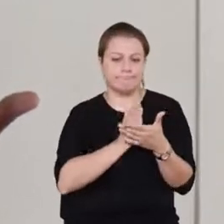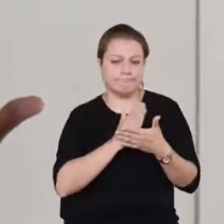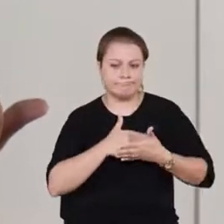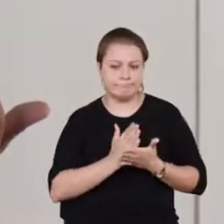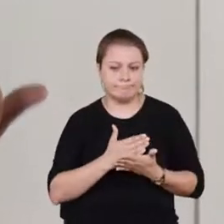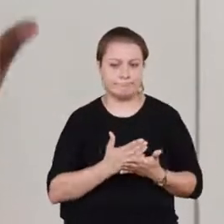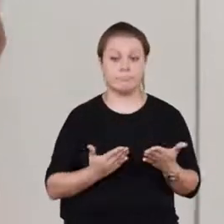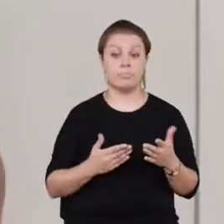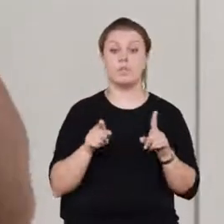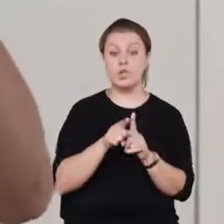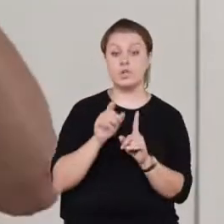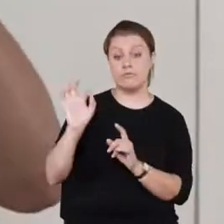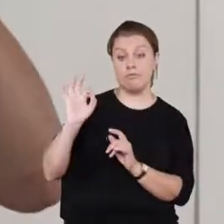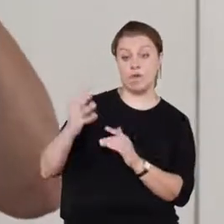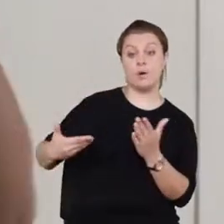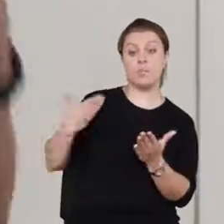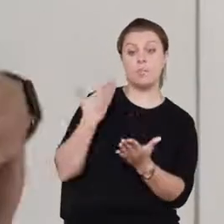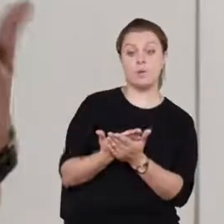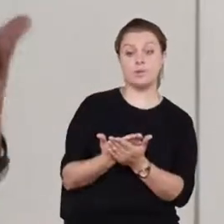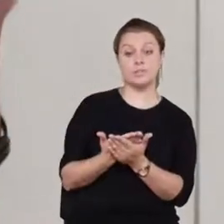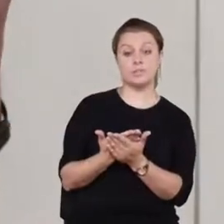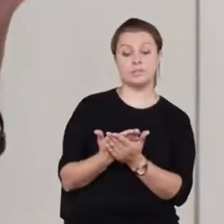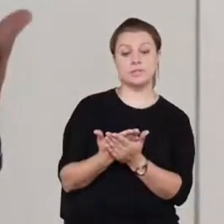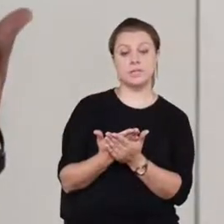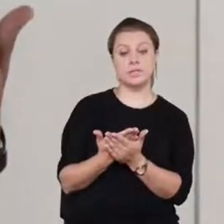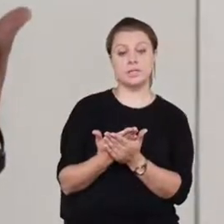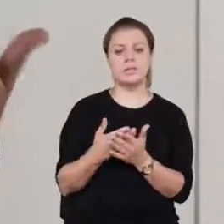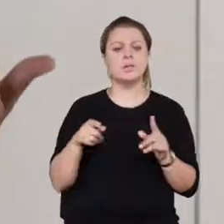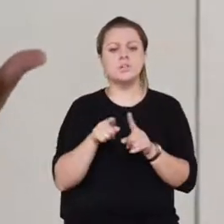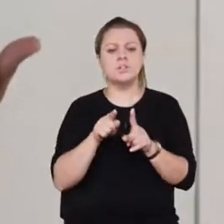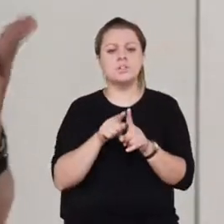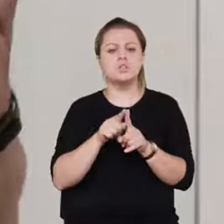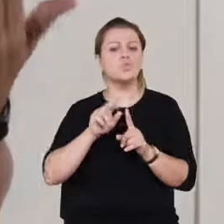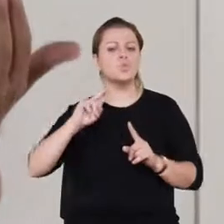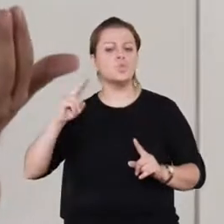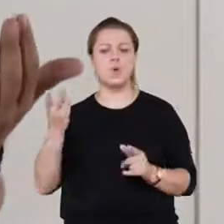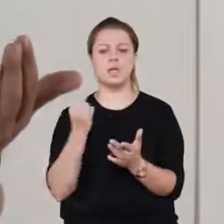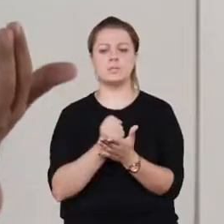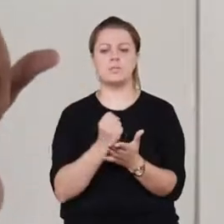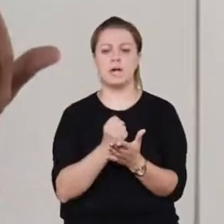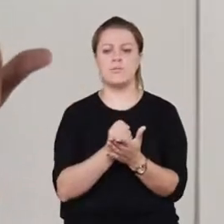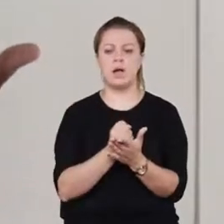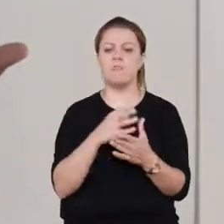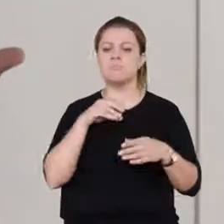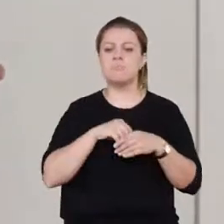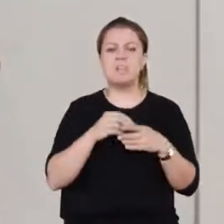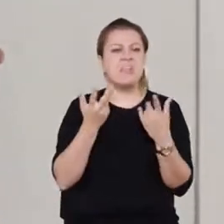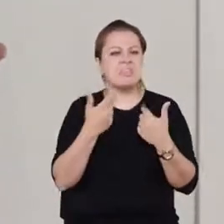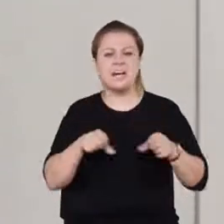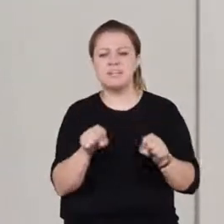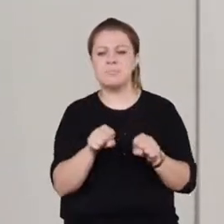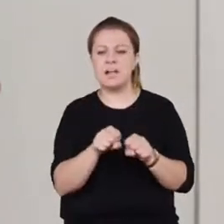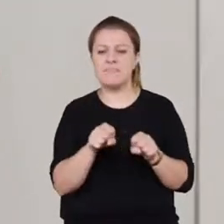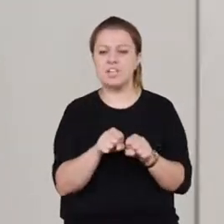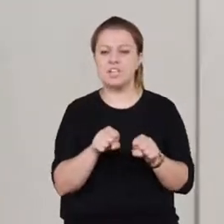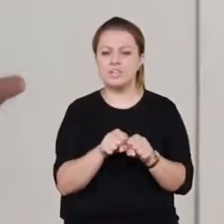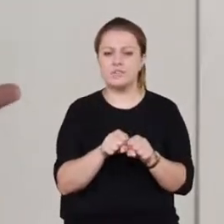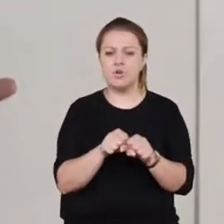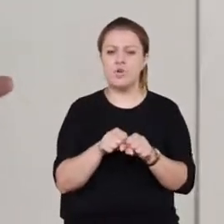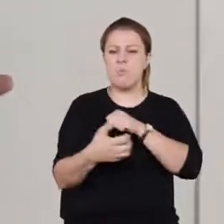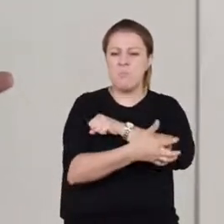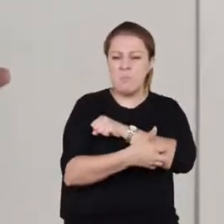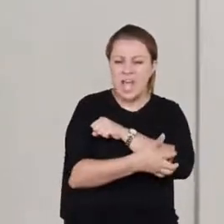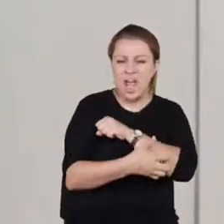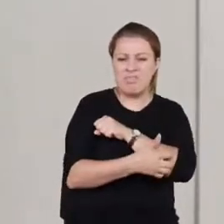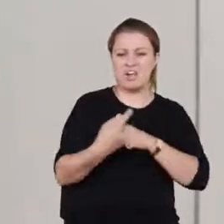To była ich propozycja i oczywiście efektem ubocznym był, no bo jakoś trzeba było tę niesprawiedliwości, ewidentną biedę i